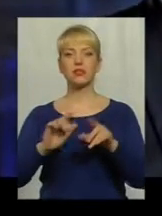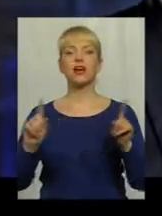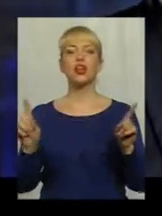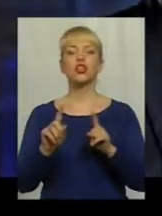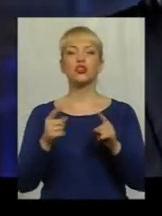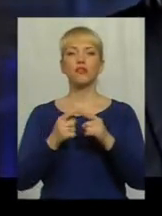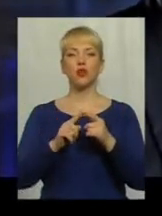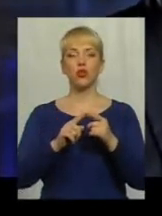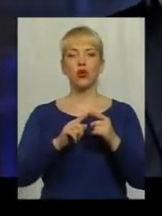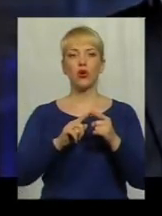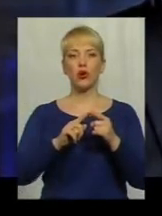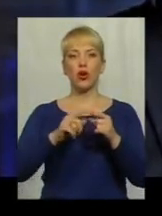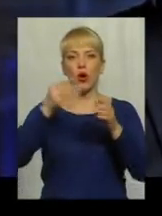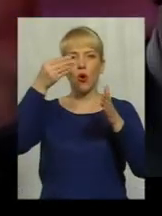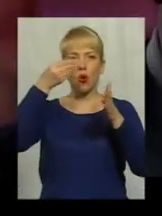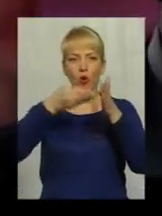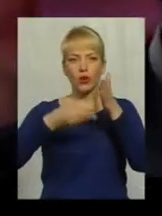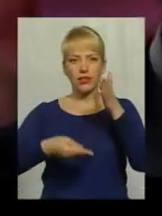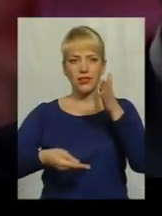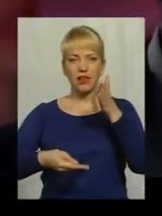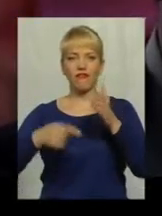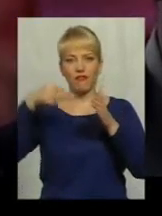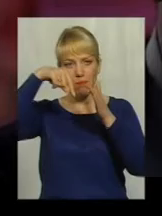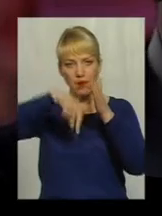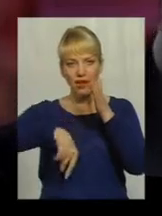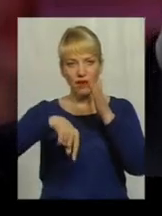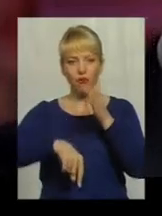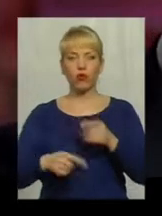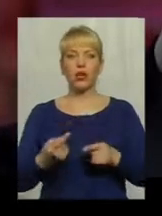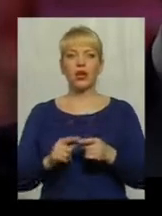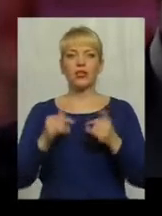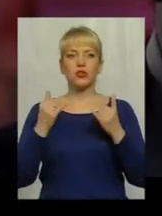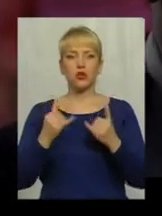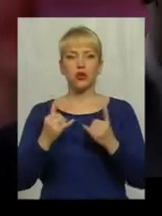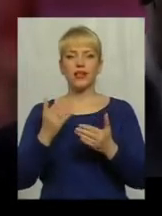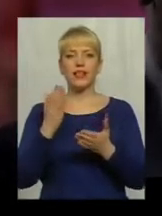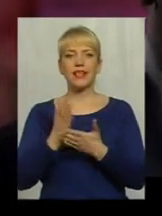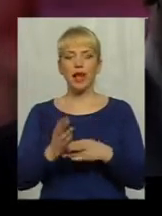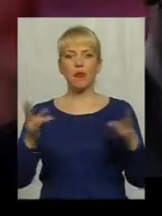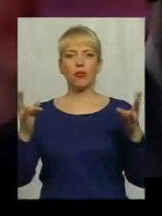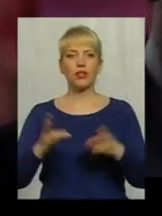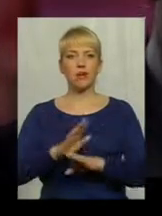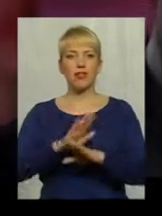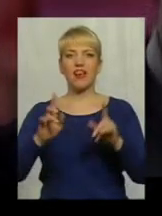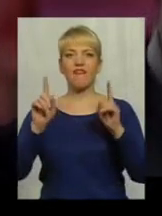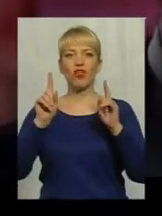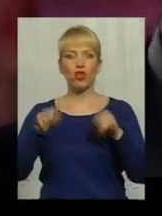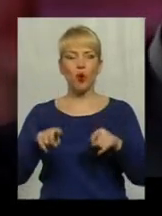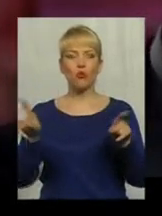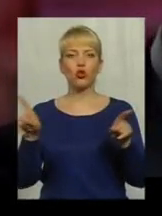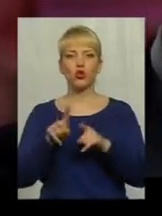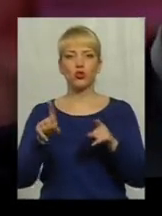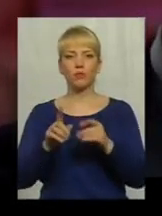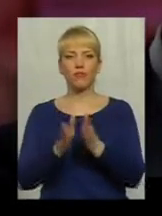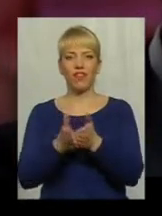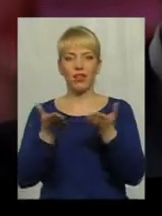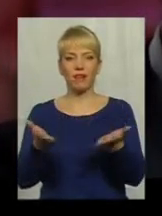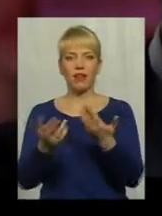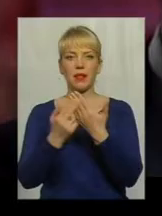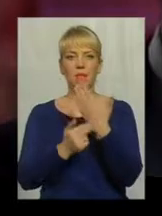котиться у прірву. І сьогодні потреба є не в тому, щоби ще раз відкривати Біблію,